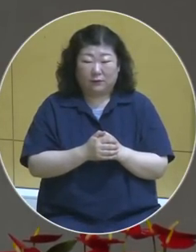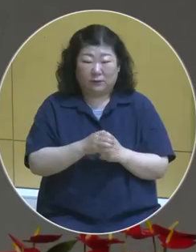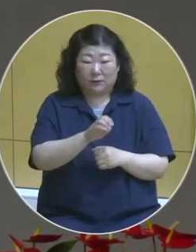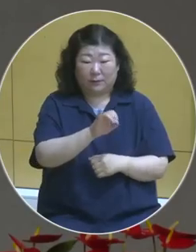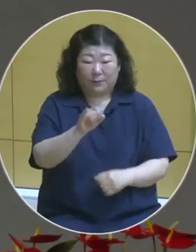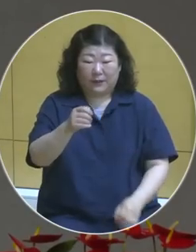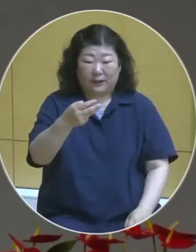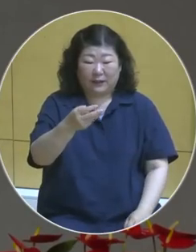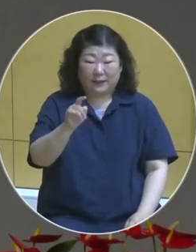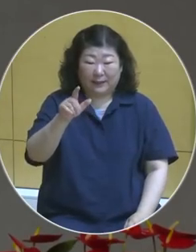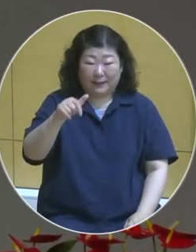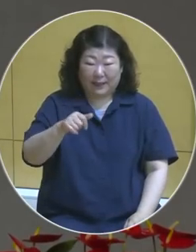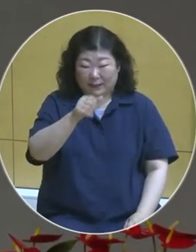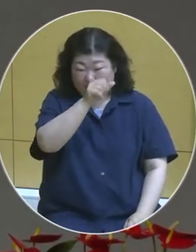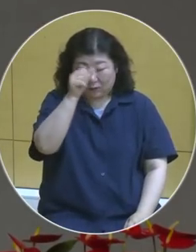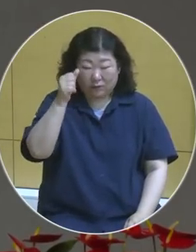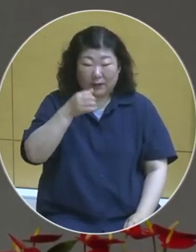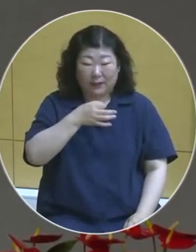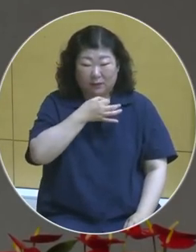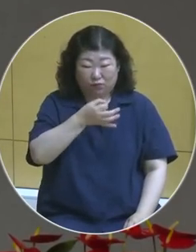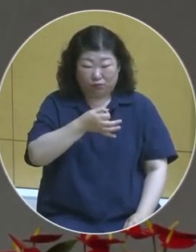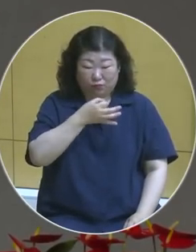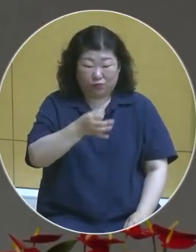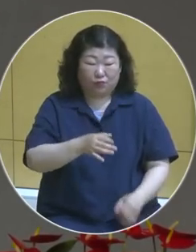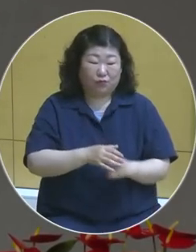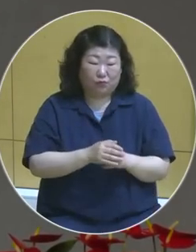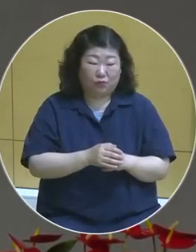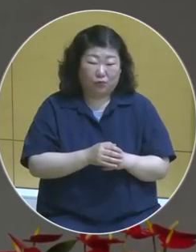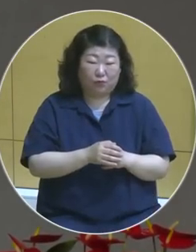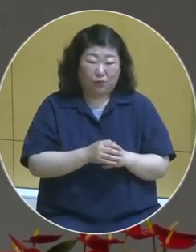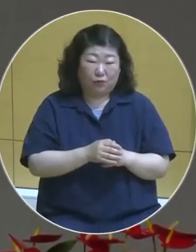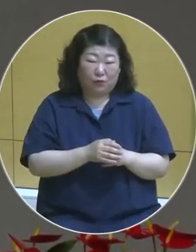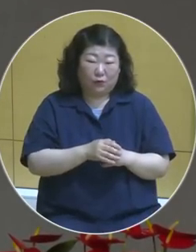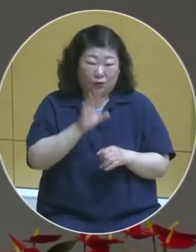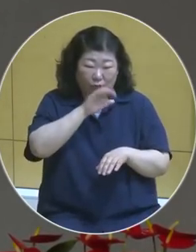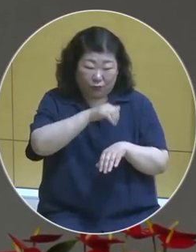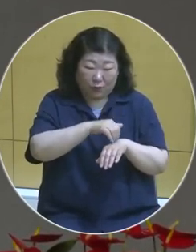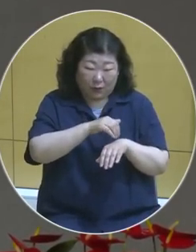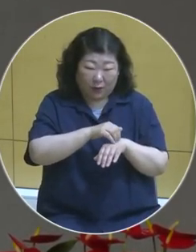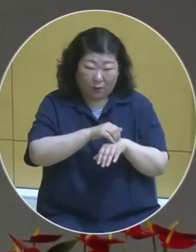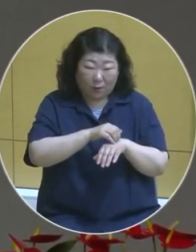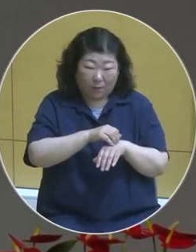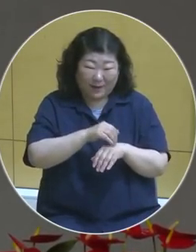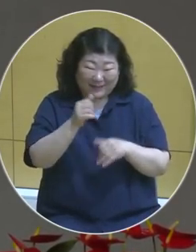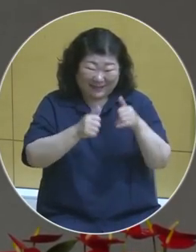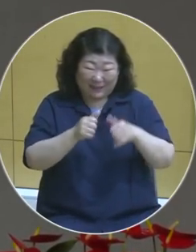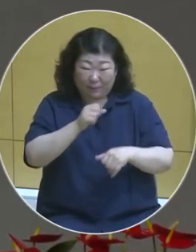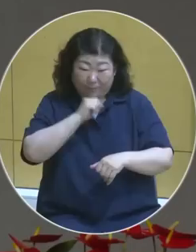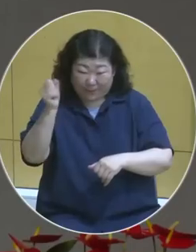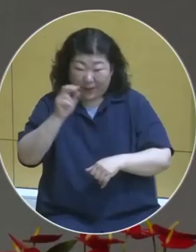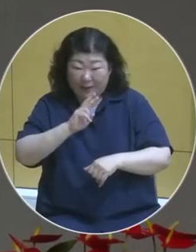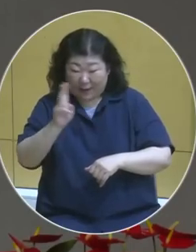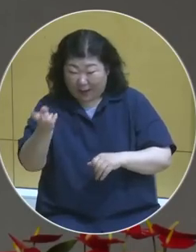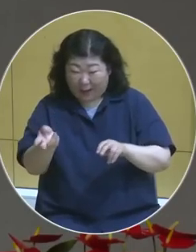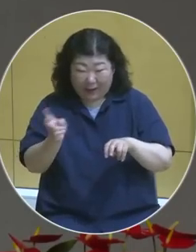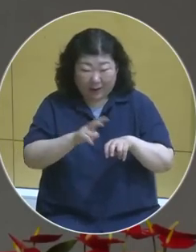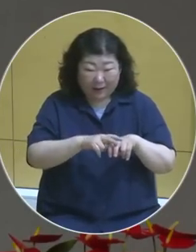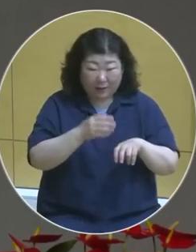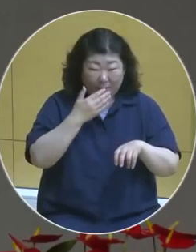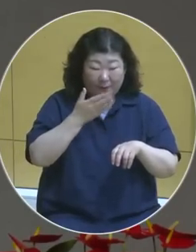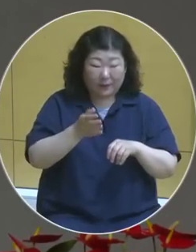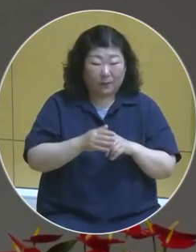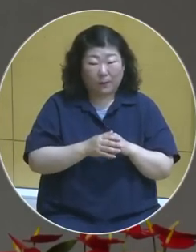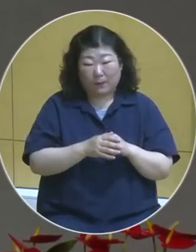그리고 1년 동안 교육 훈련을 받고 노예 고시를 치고 합격을 하셔야 임직을 하실 수가 있습니다.